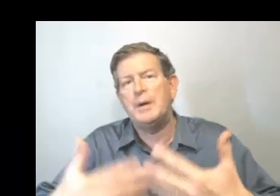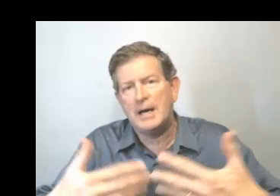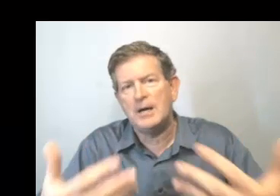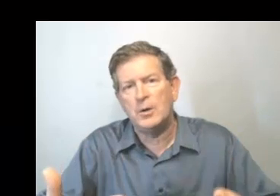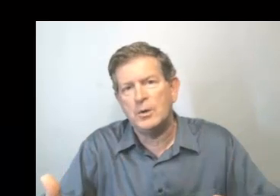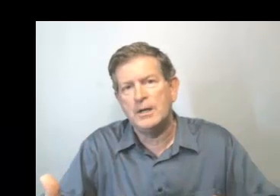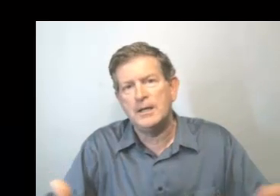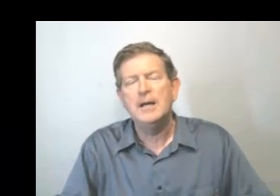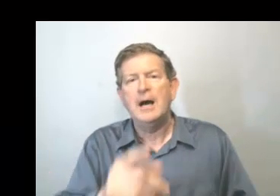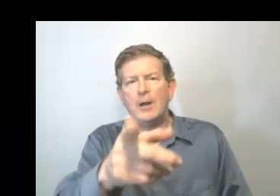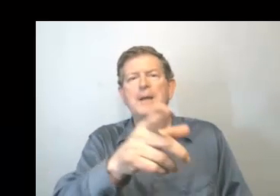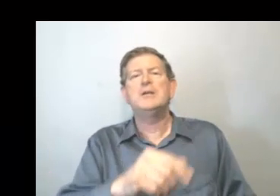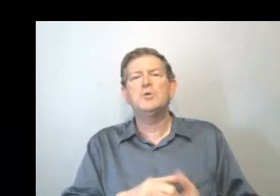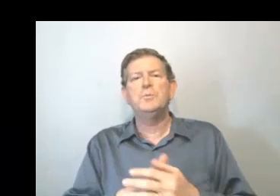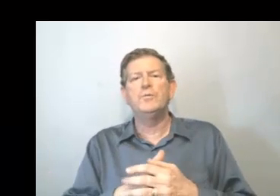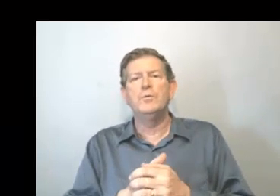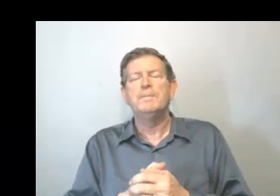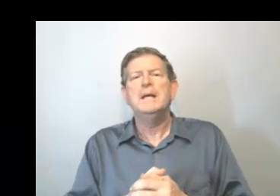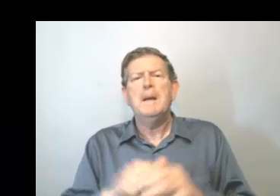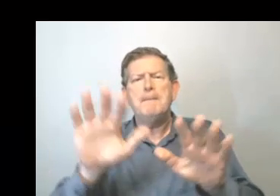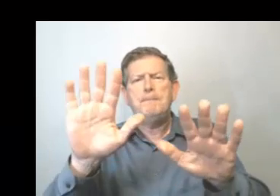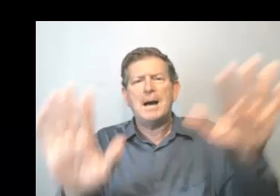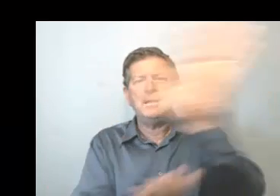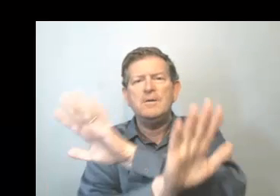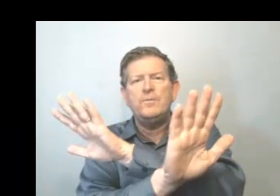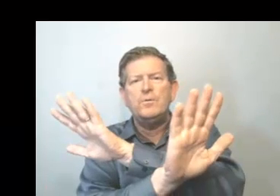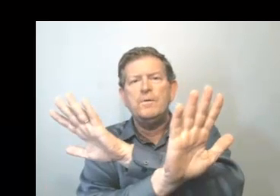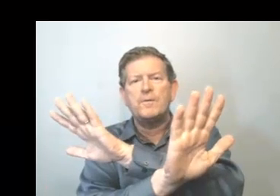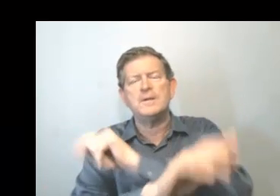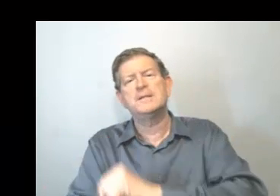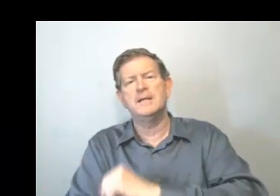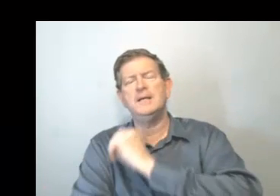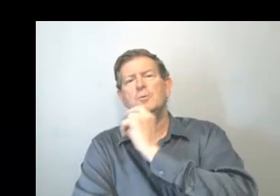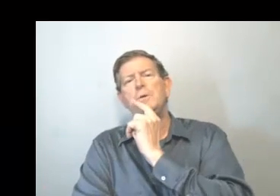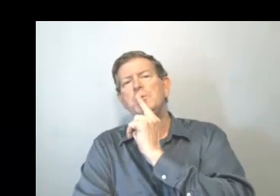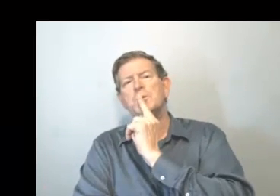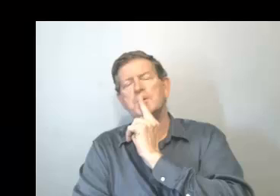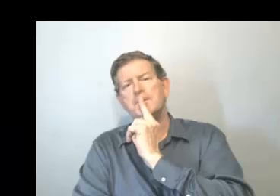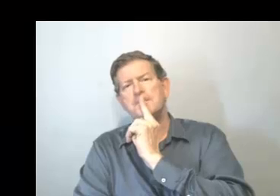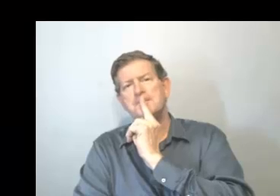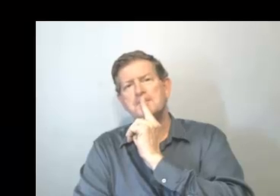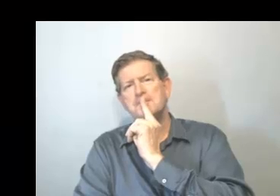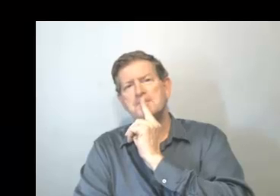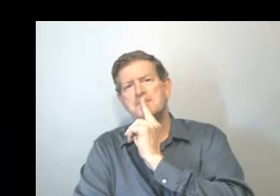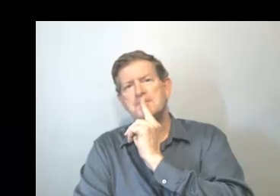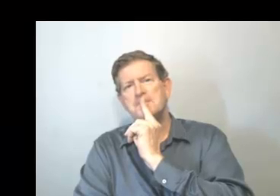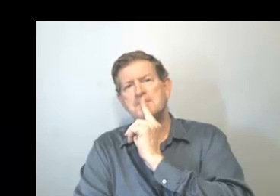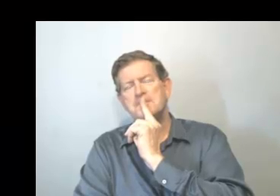américain, je parle anglais. Alors ma question pour vous, parlez-vous français, oui ou non?